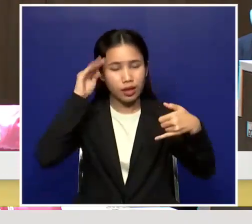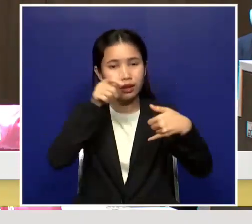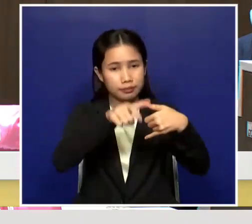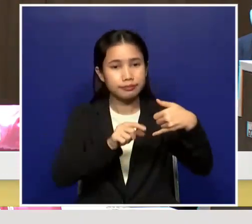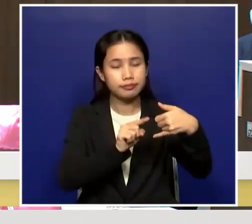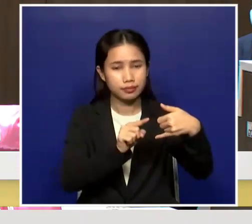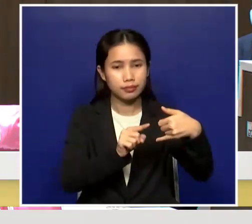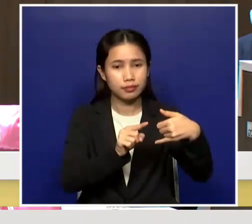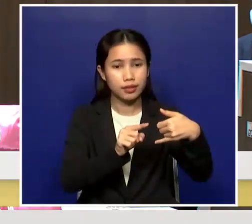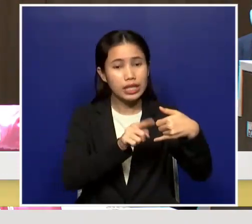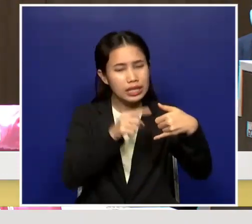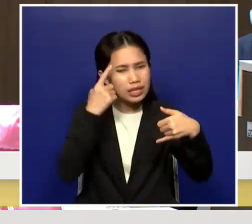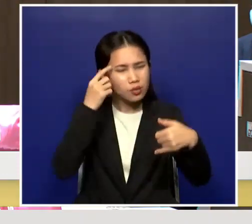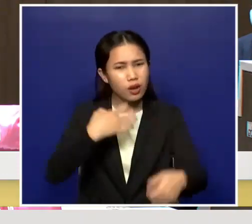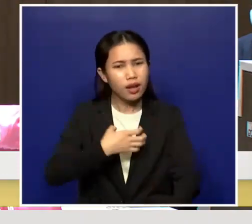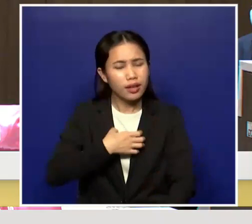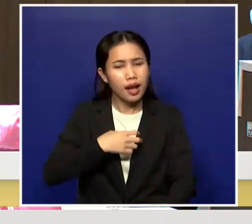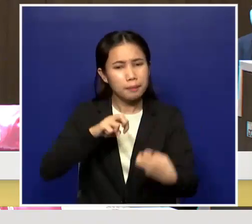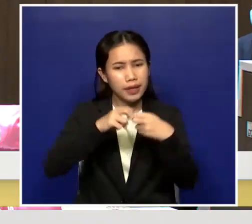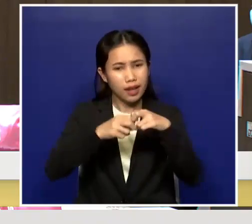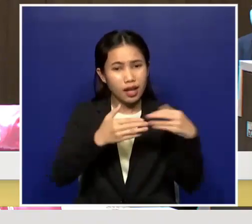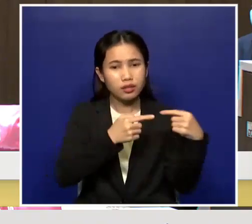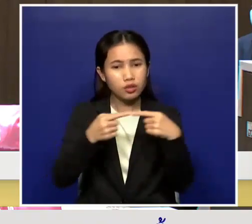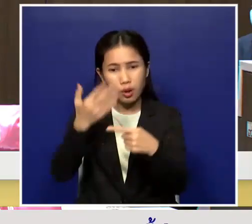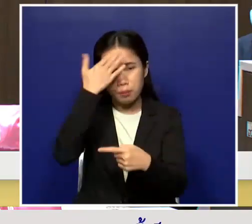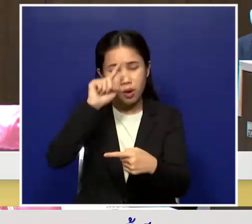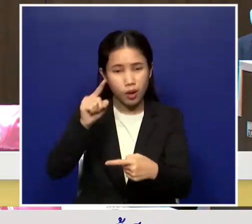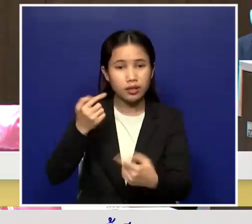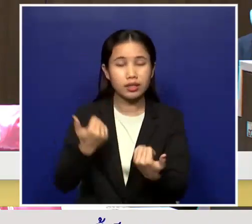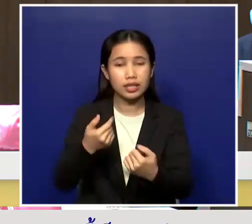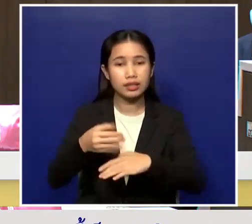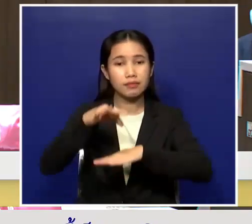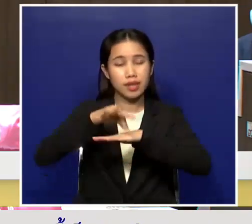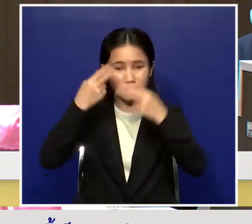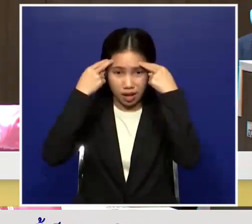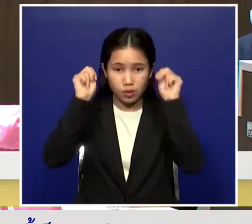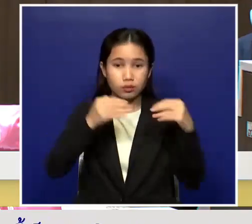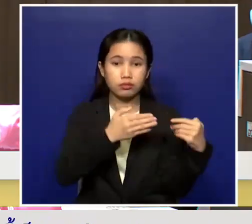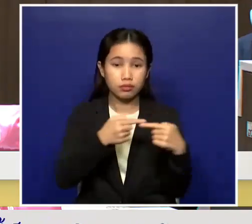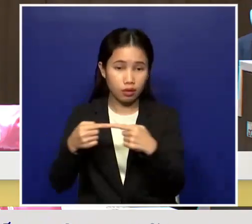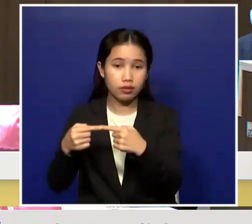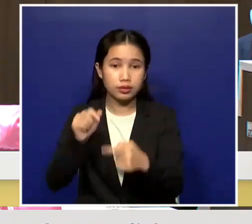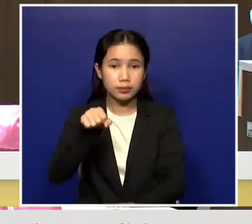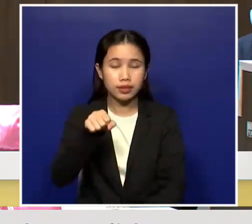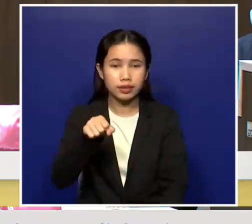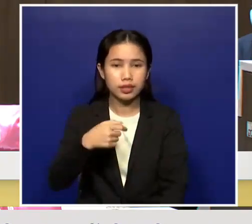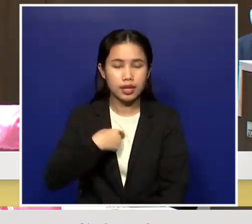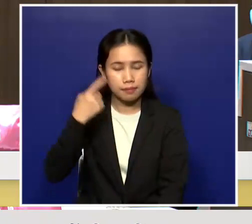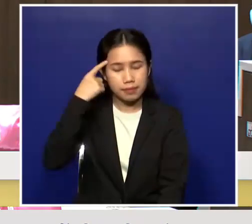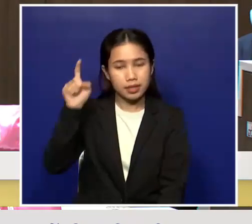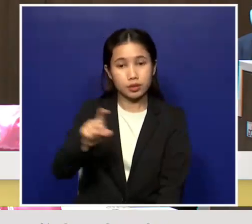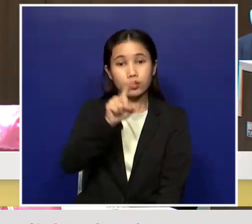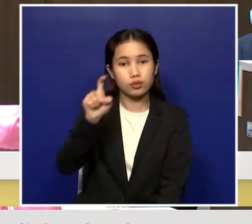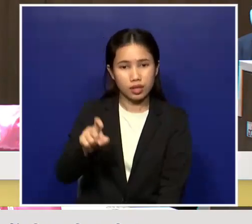ป็นปัญหาต่อไปจะได้สืบทอดอำนาจนานๆคนเขาตั้งข้อสังเกตมานะครับถ้าทำอย่างนั้นจริ